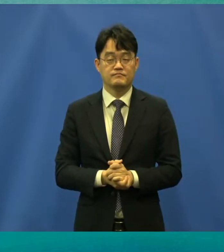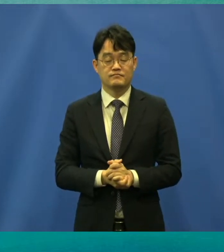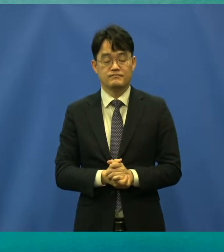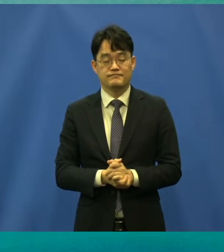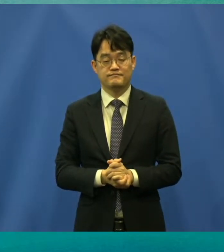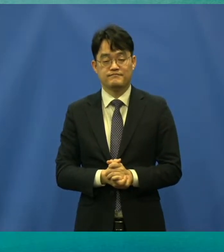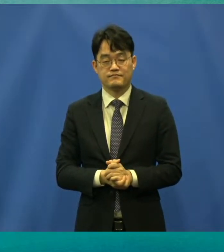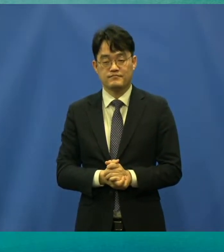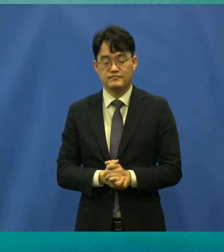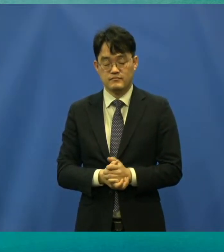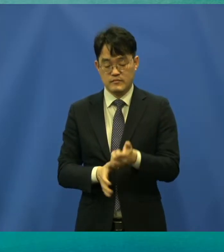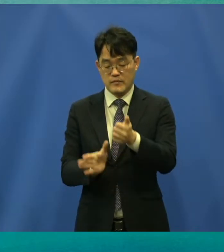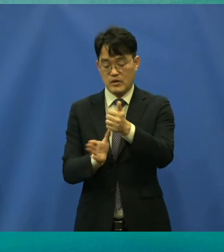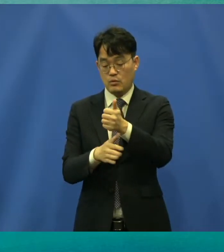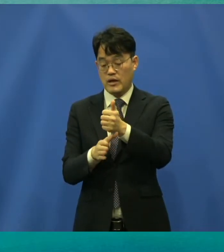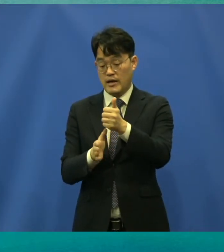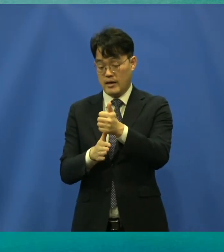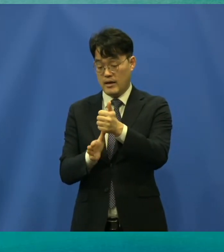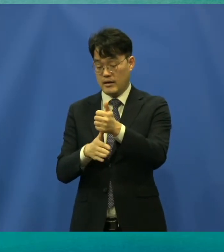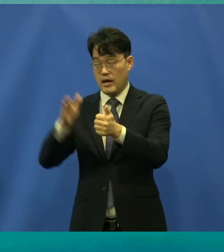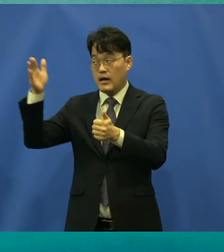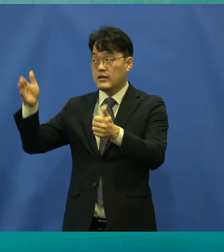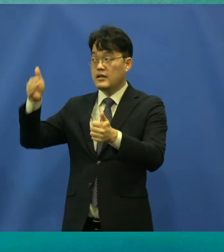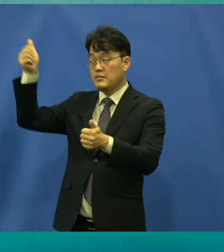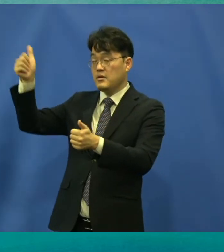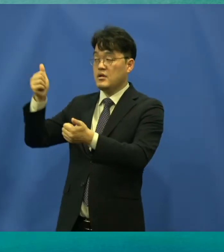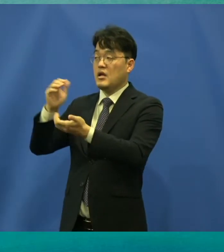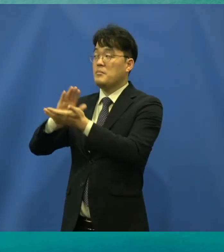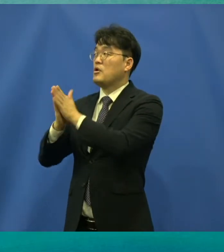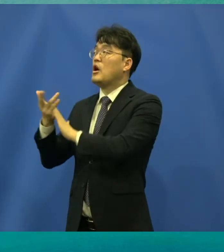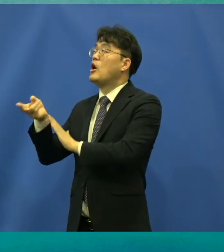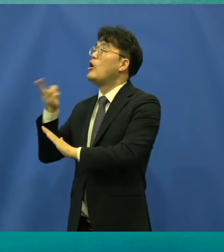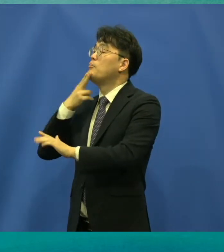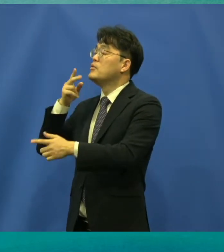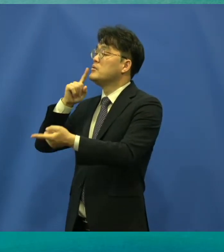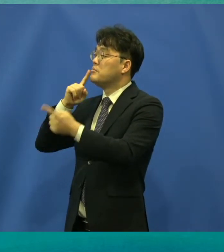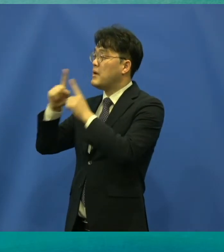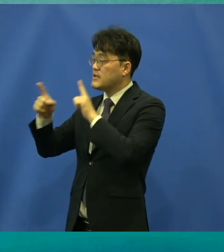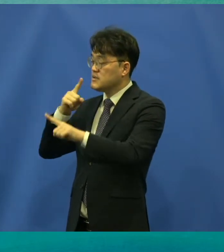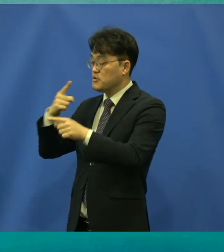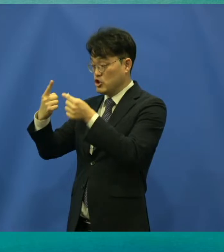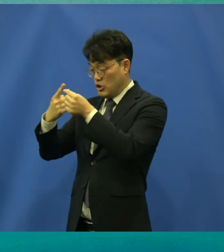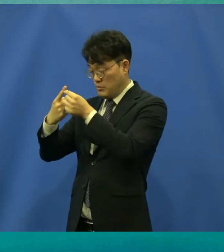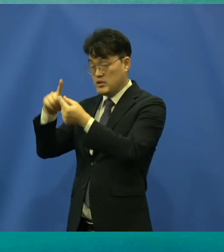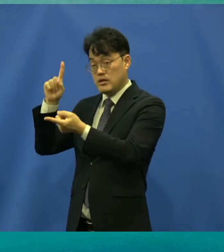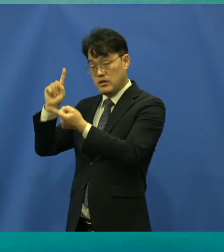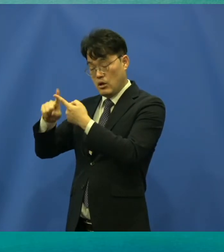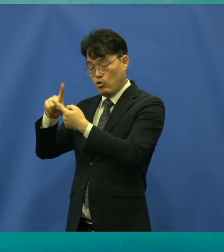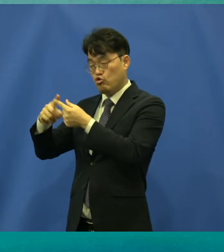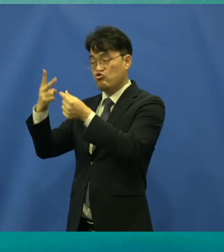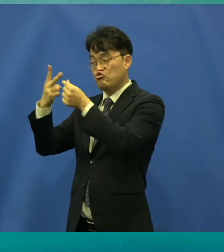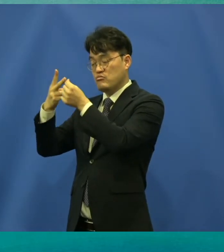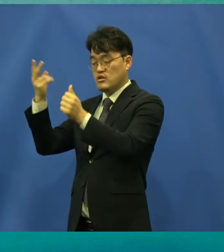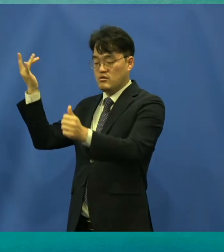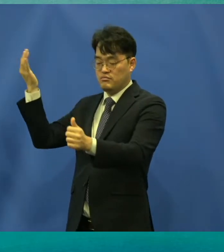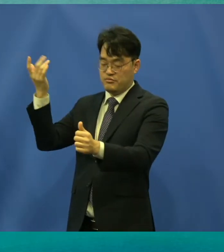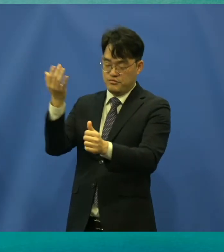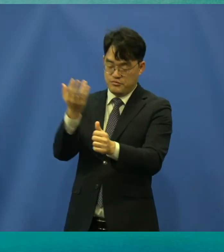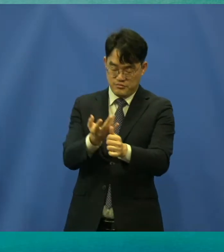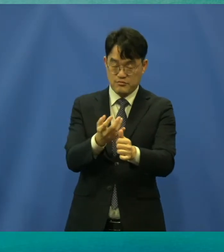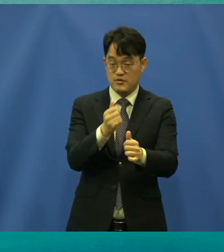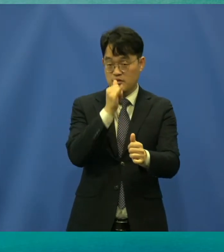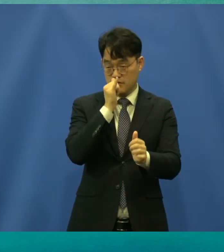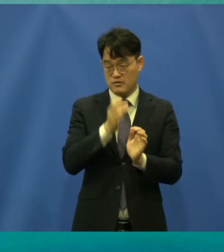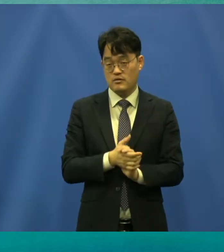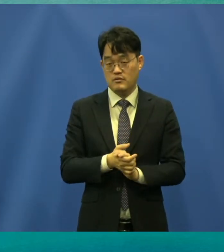우리가 말씀을 읽을 때도 마찬가지입니다. 말씀에 내가 맞추어 가야 합니다. 내 상황이 이러니 하나님 말씀을 좀